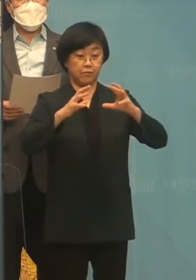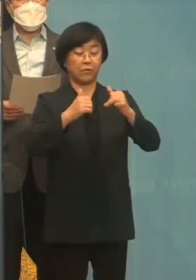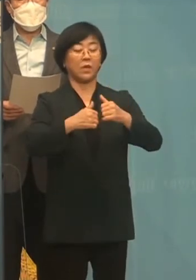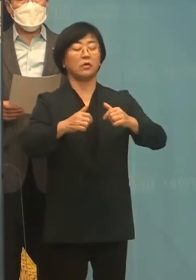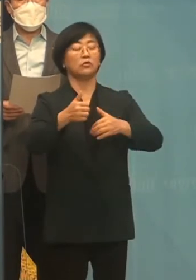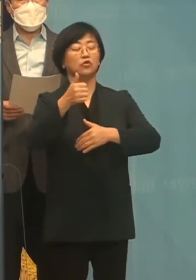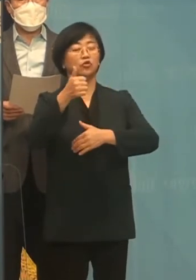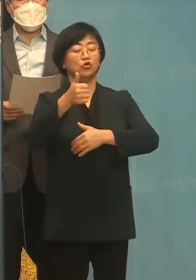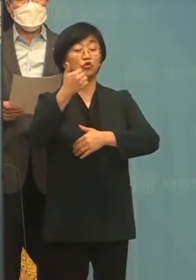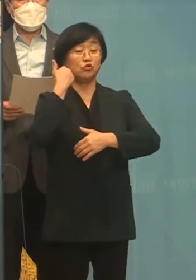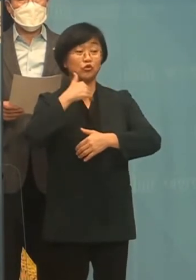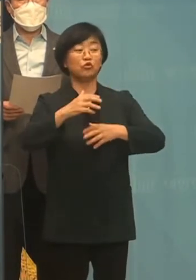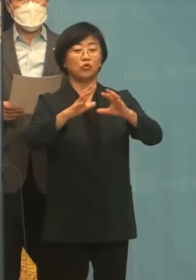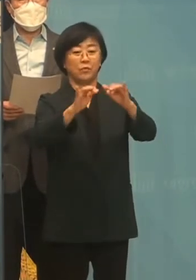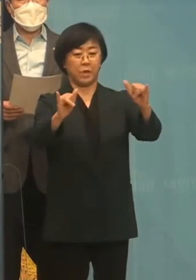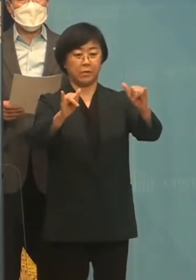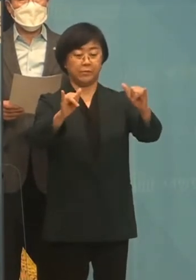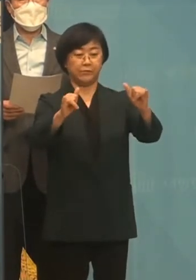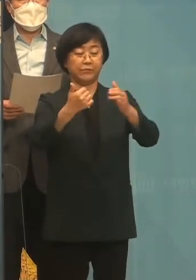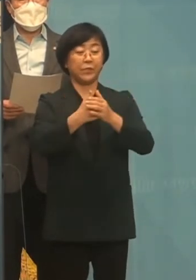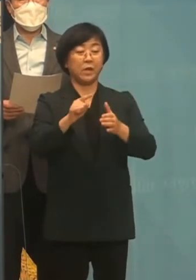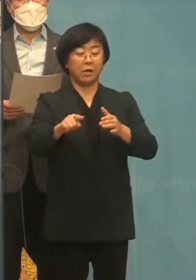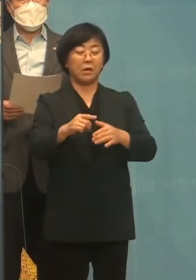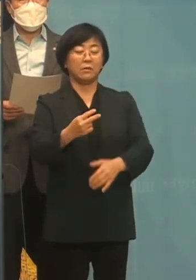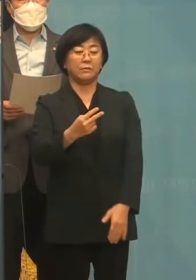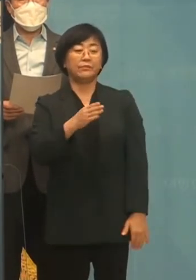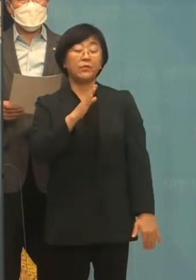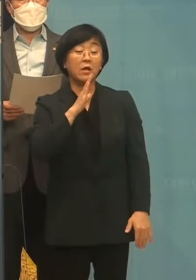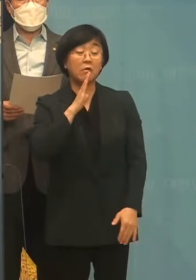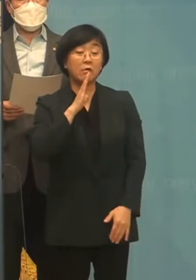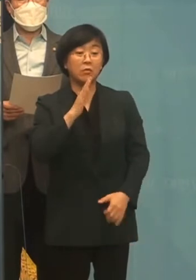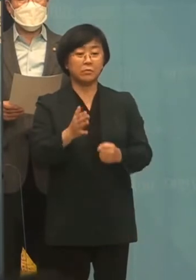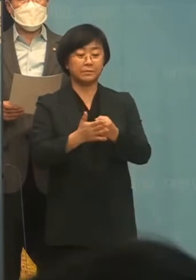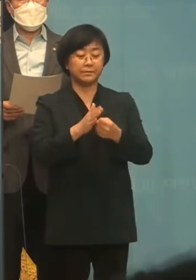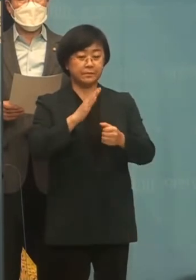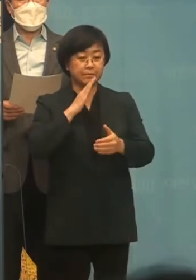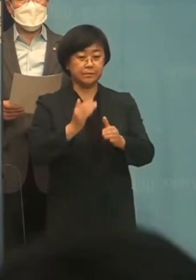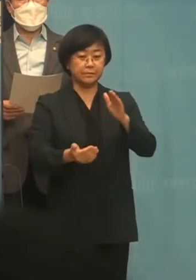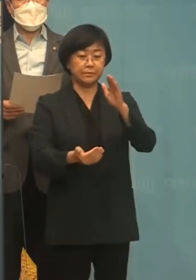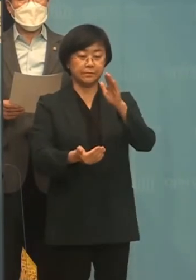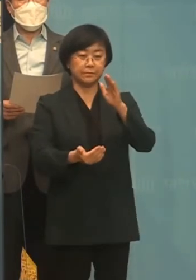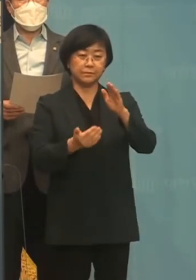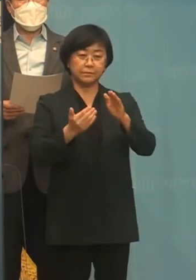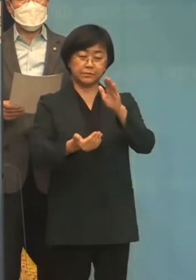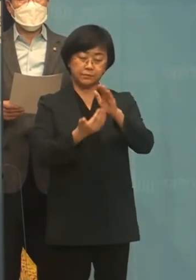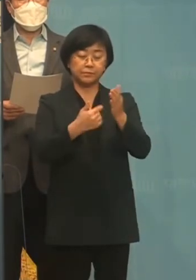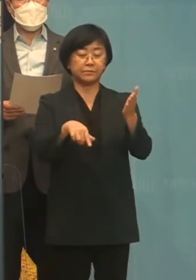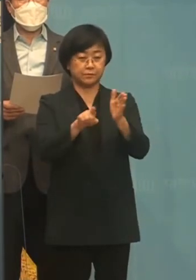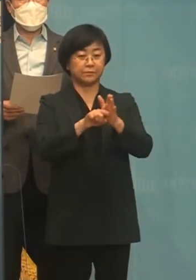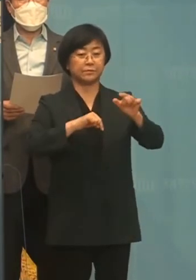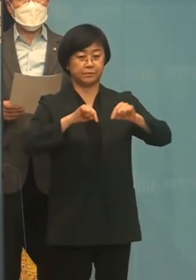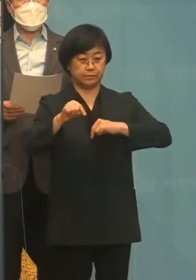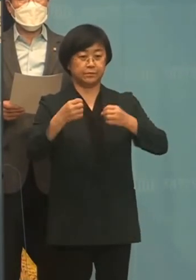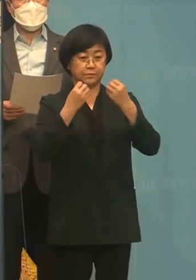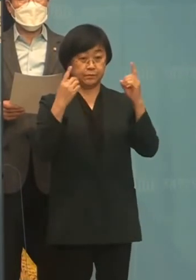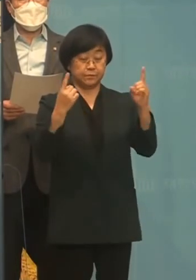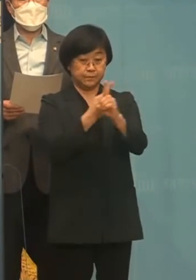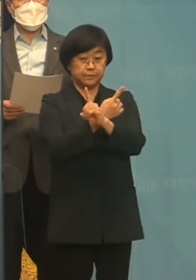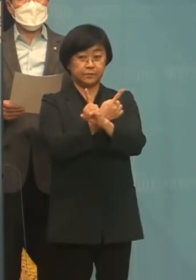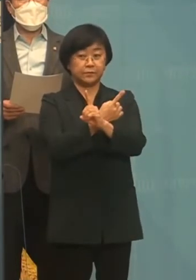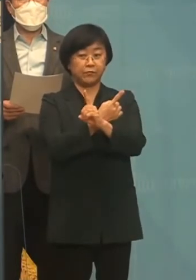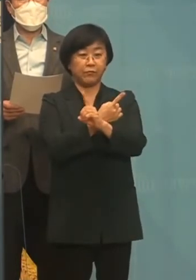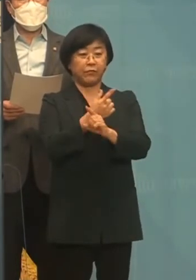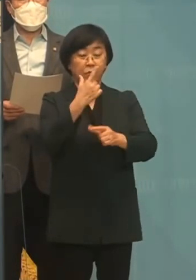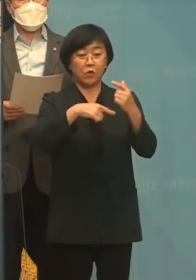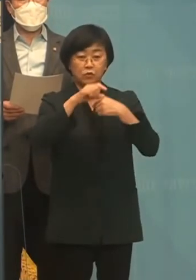주인은 국민입니다. 국민 주권이 공기처럼 당연하며 진정으로 실현되기 위해 정치를 개혁하겠습니다. 한편